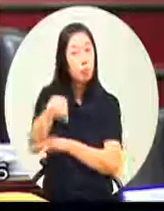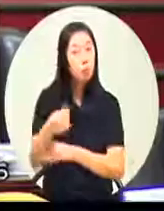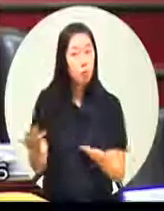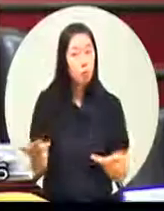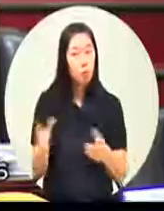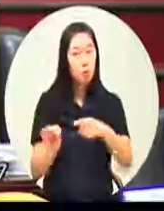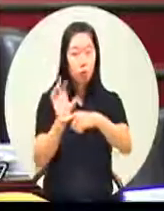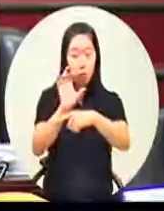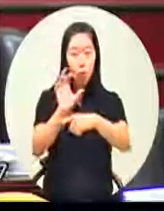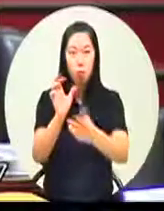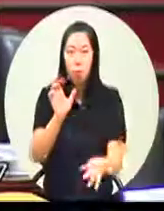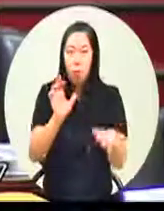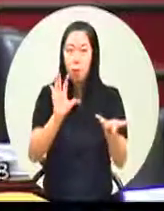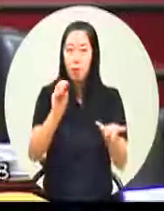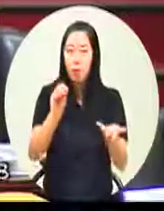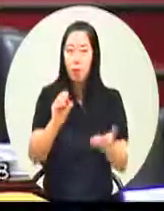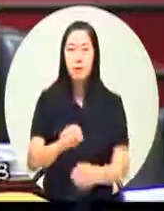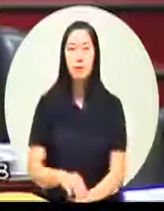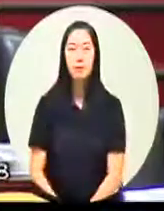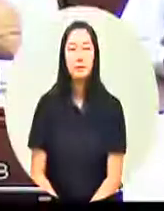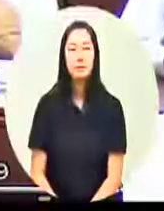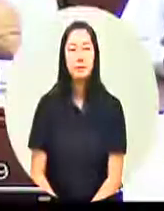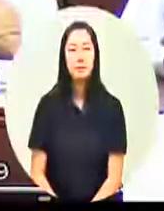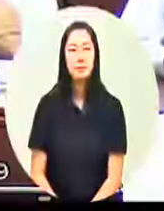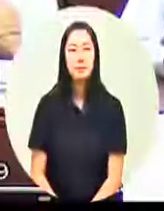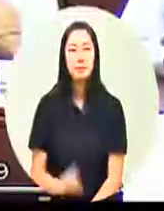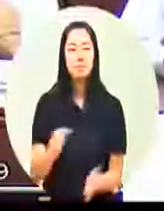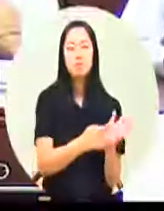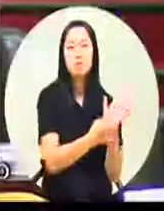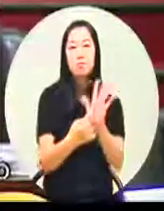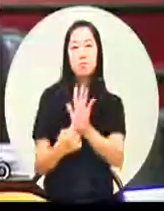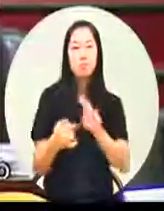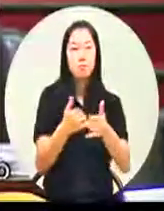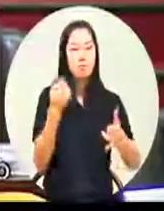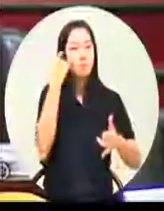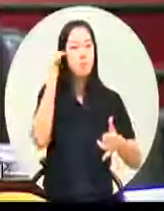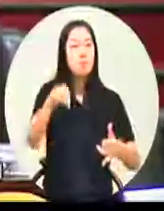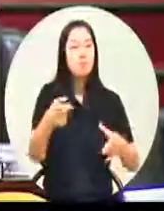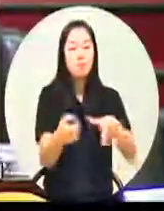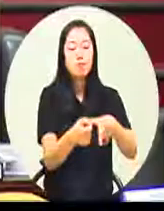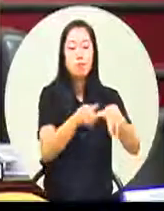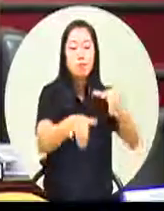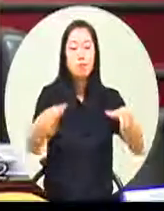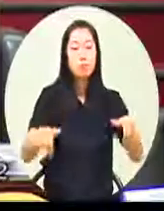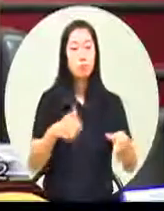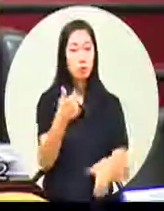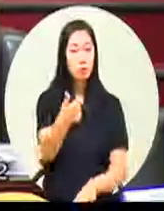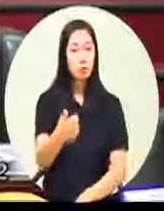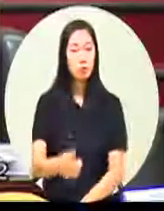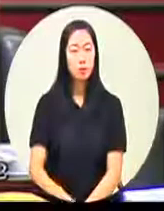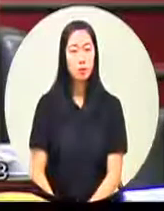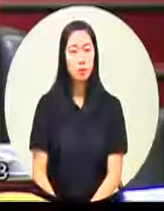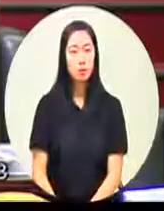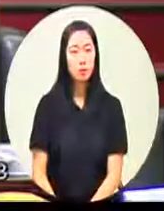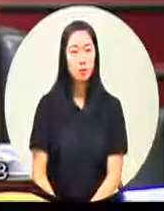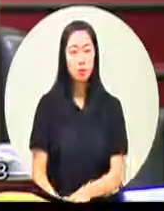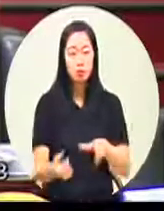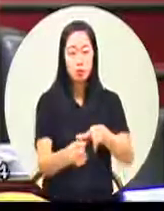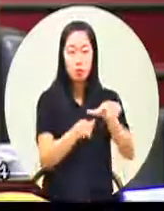80%？对不对？ 报告公投， 展现民意最好的方式就是公投吧，好不好？